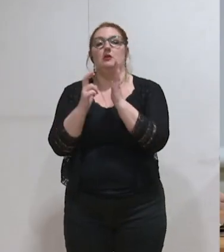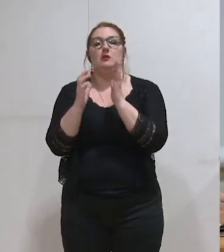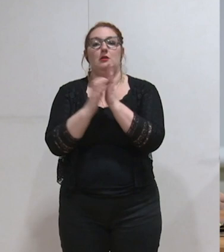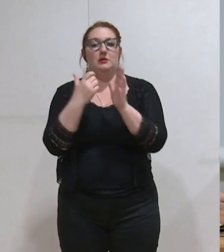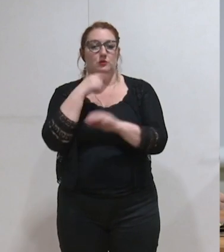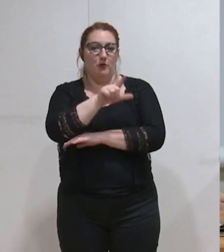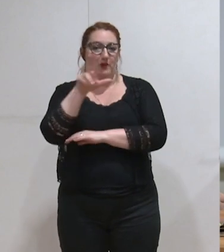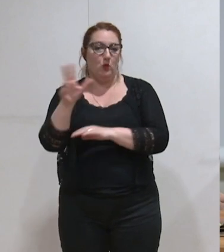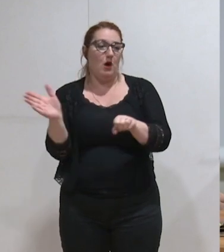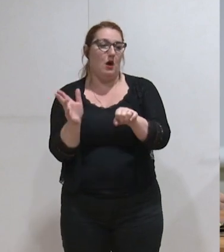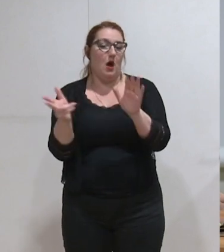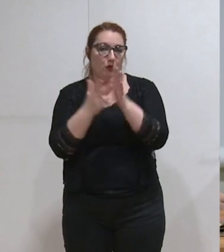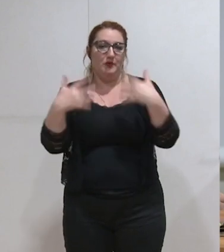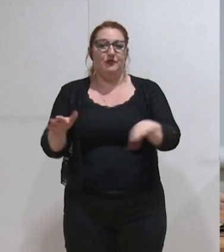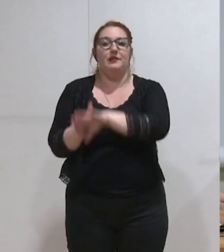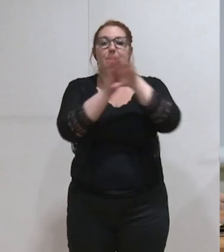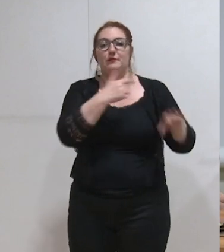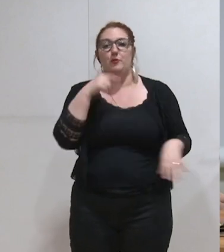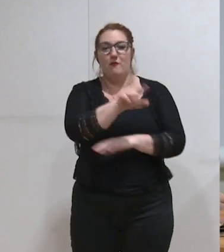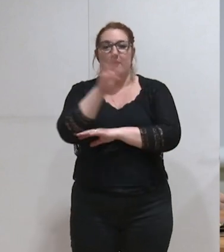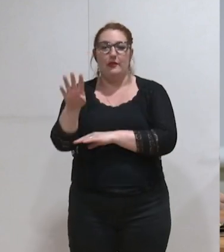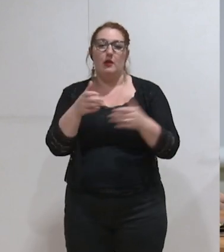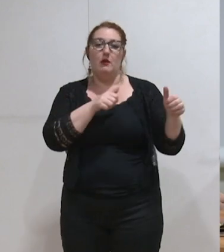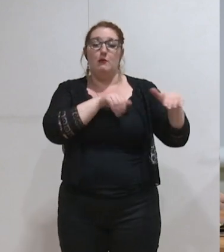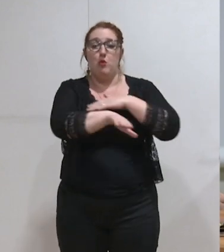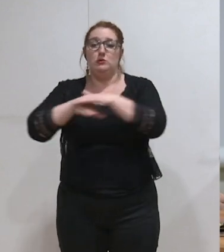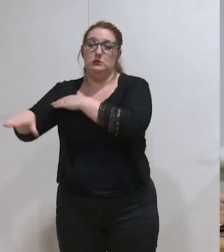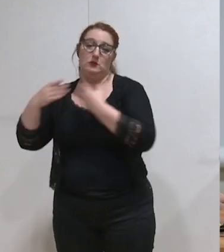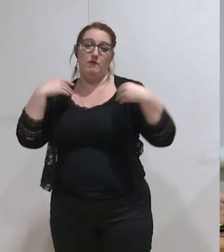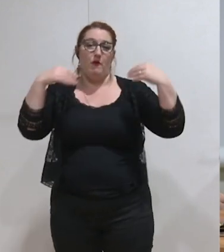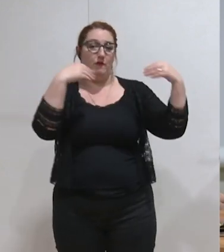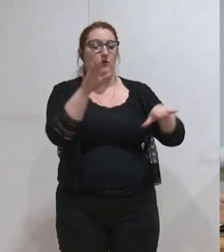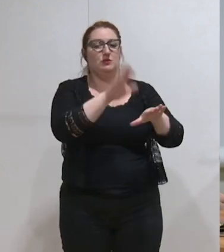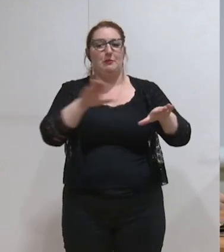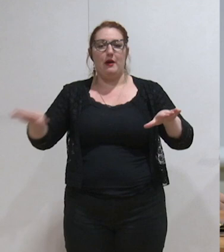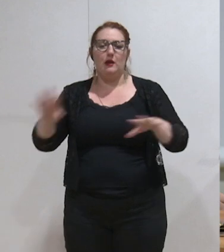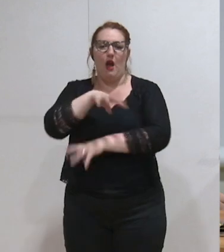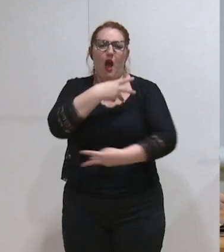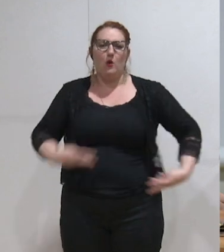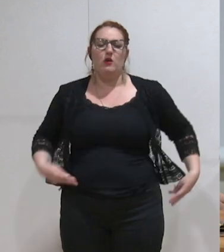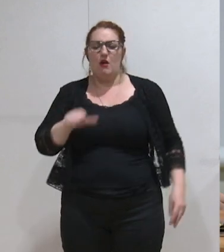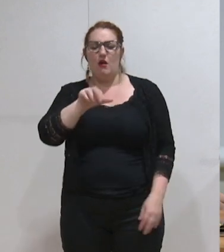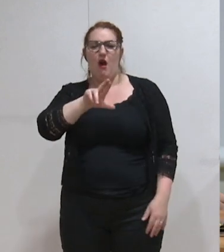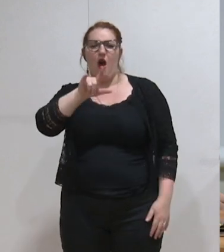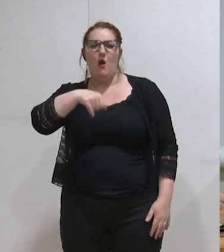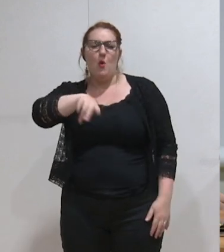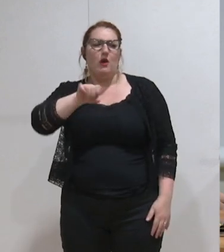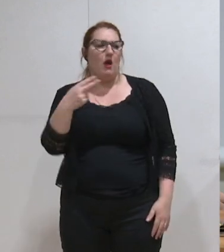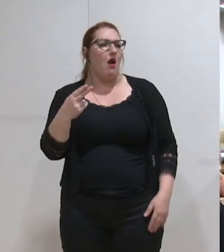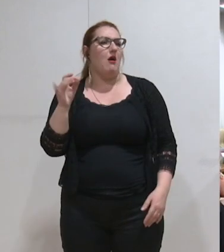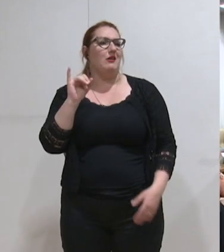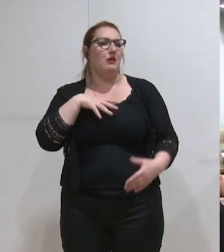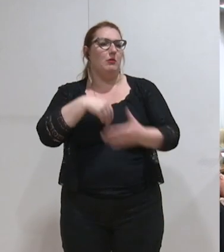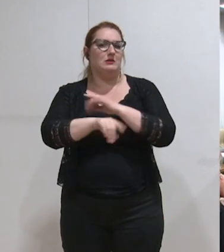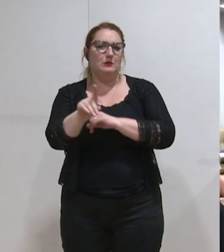adopté la 24 c'est des ventes de boxes classiqu au parking de larlequin qui ne prend pas part au vote